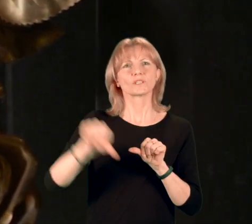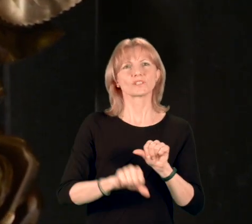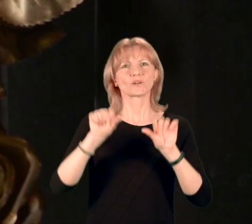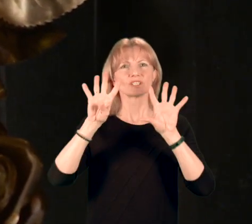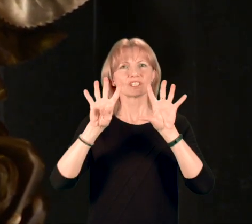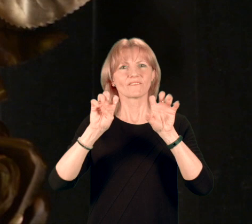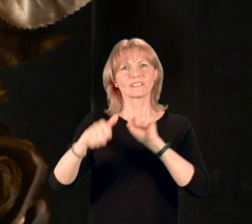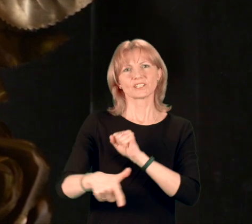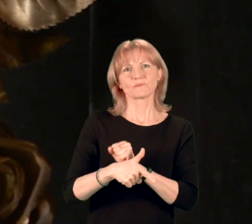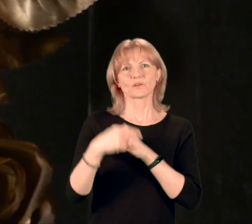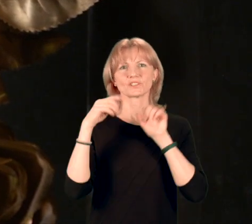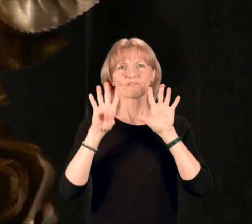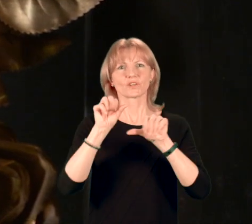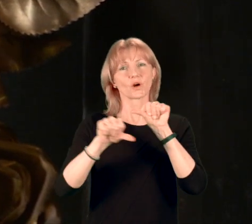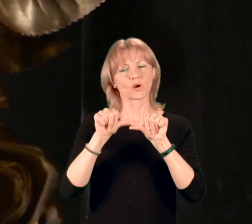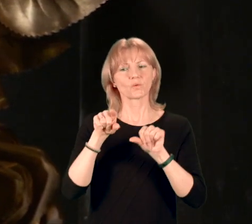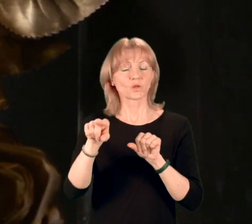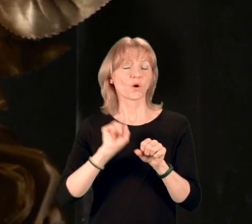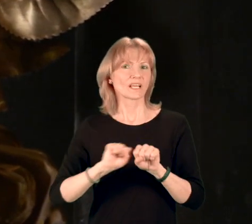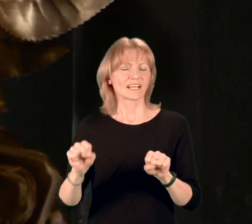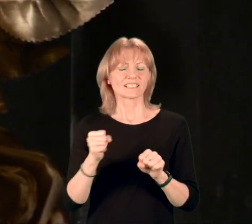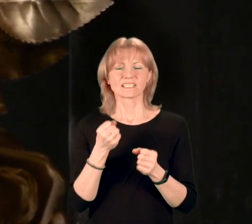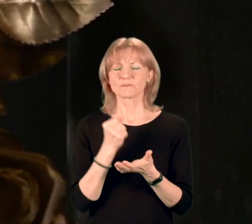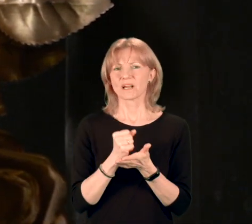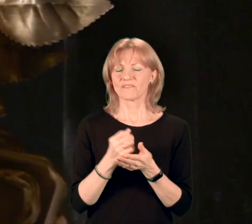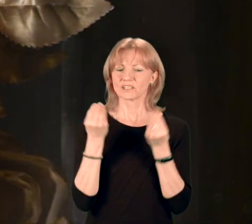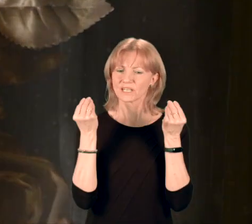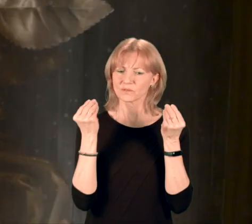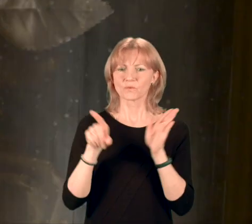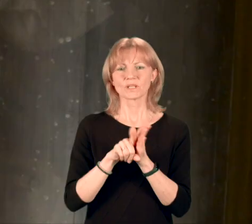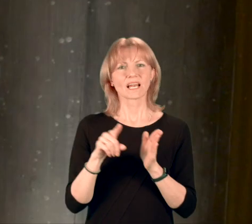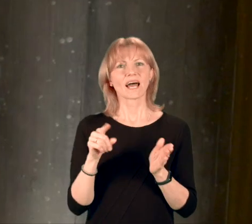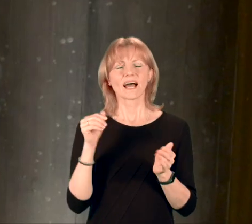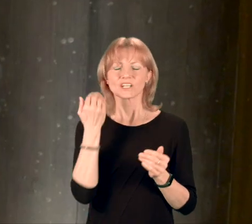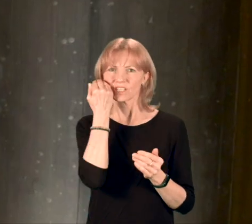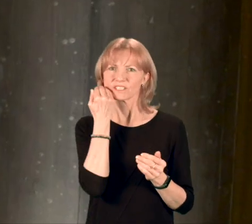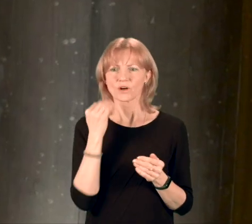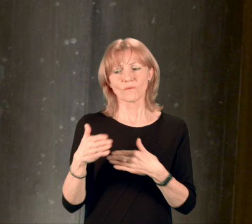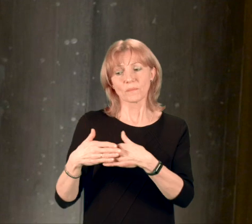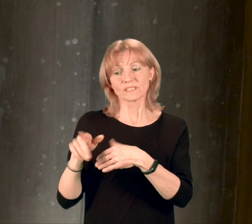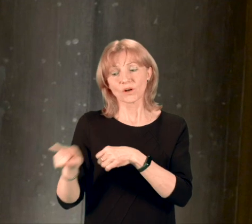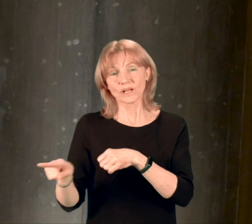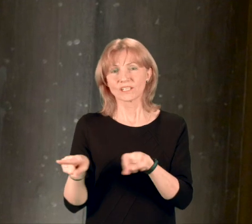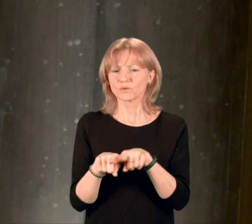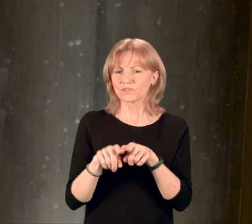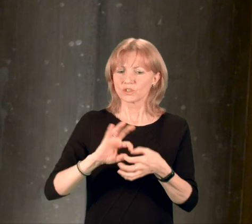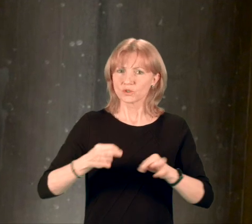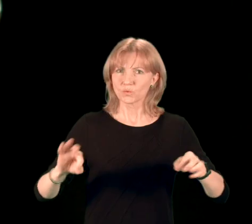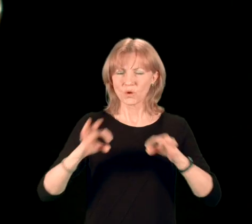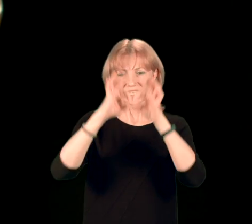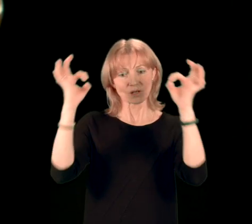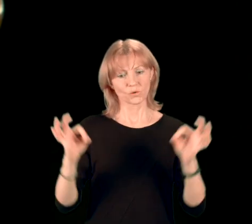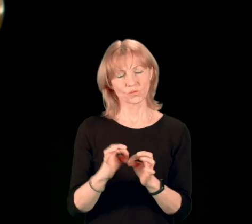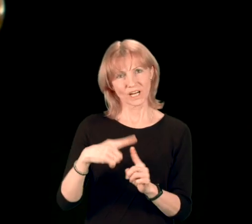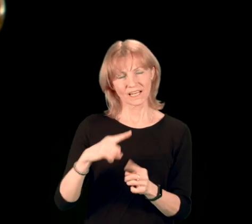wyraz uznania i szacunku papieża Polaka dla sanktuarium. Przy niej znajdują się także złote różaniec